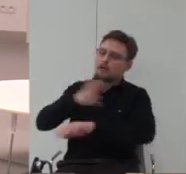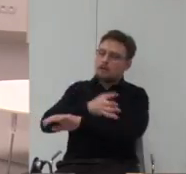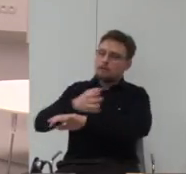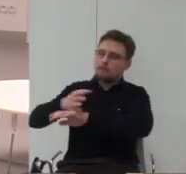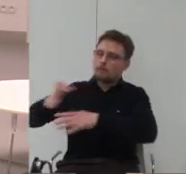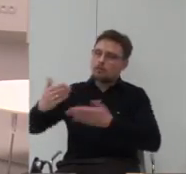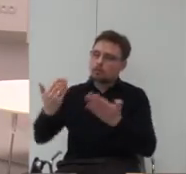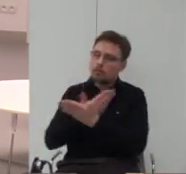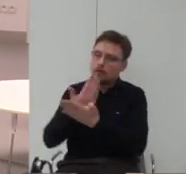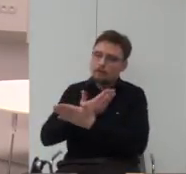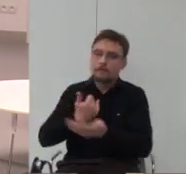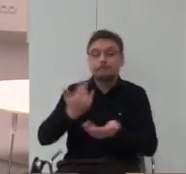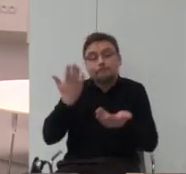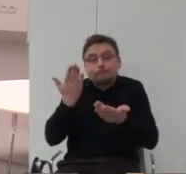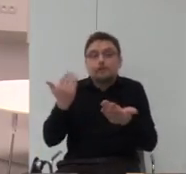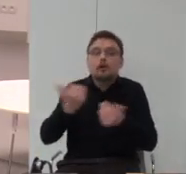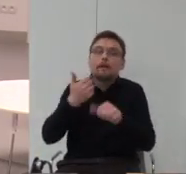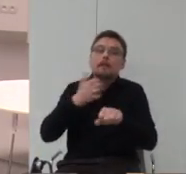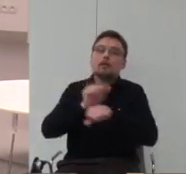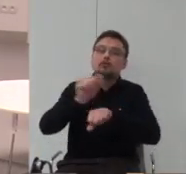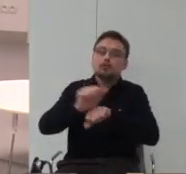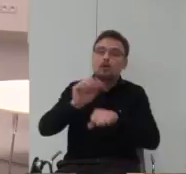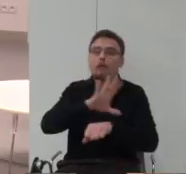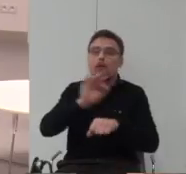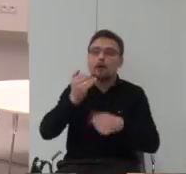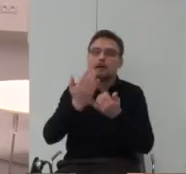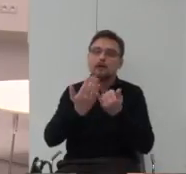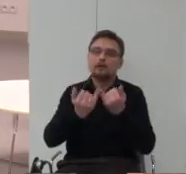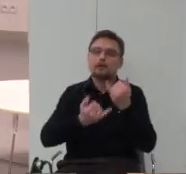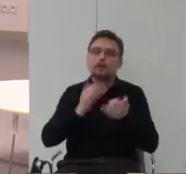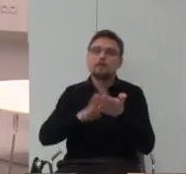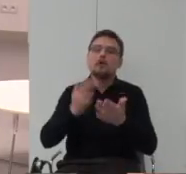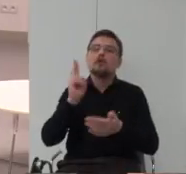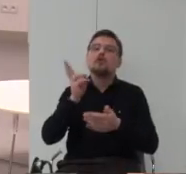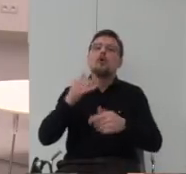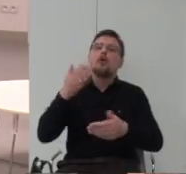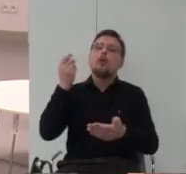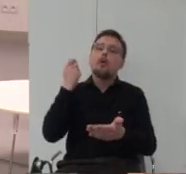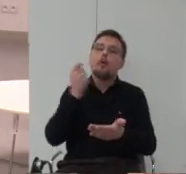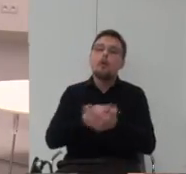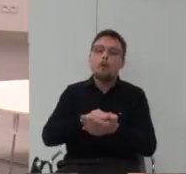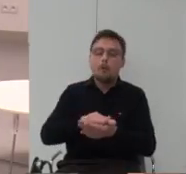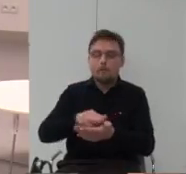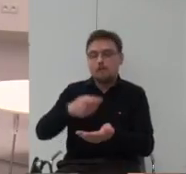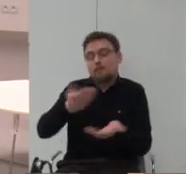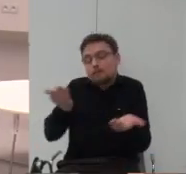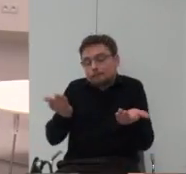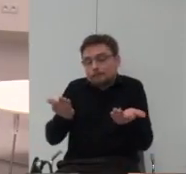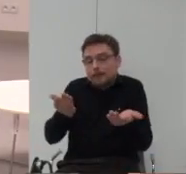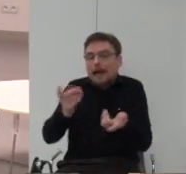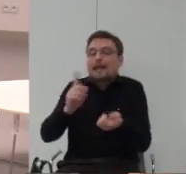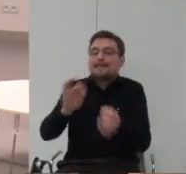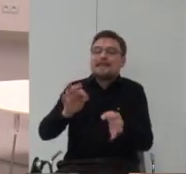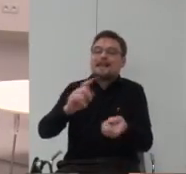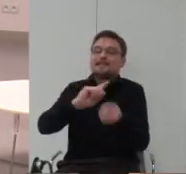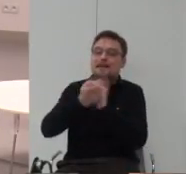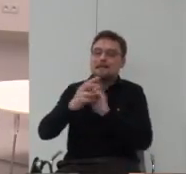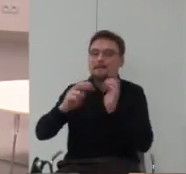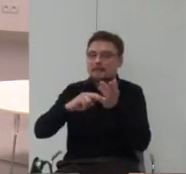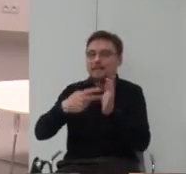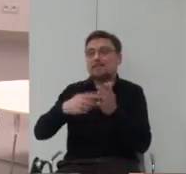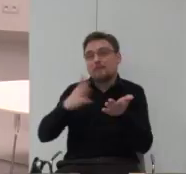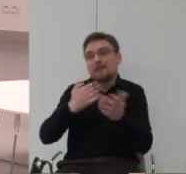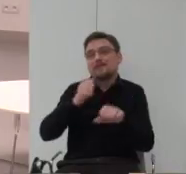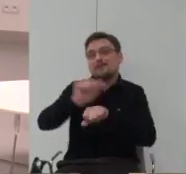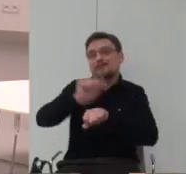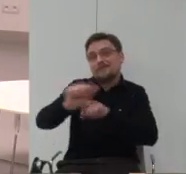musimy zweryfikować te tereny, które już zostały pod tą zabudowę przeznaczone, licząc się z ogromnymi odszkodowaniami, bo jeżeli ktoś taki teren kupił, a w